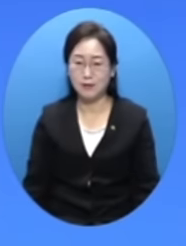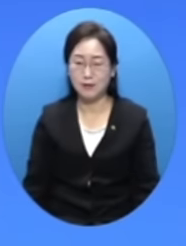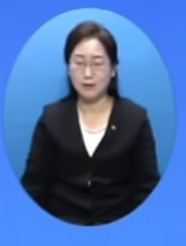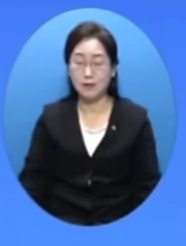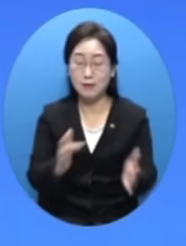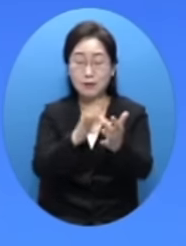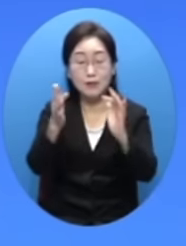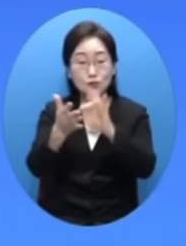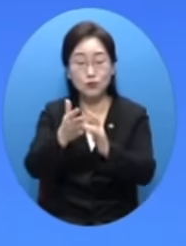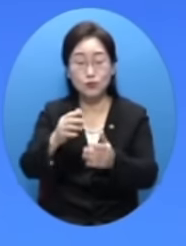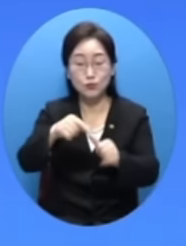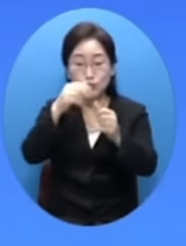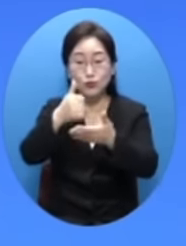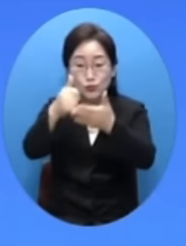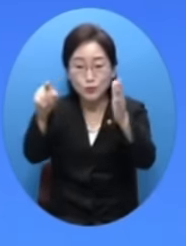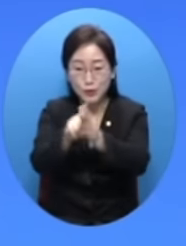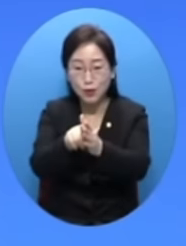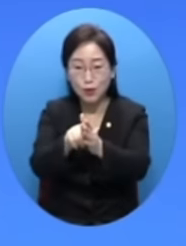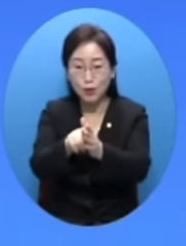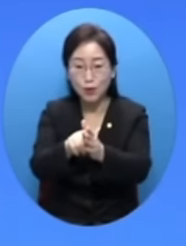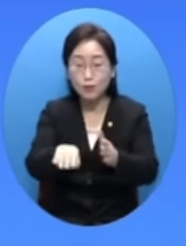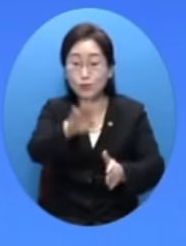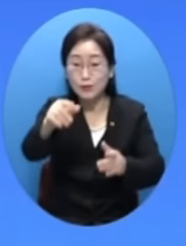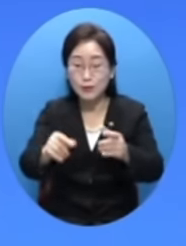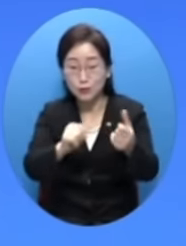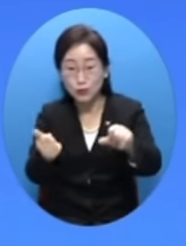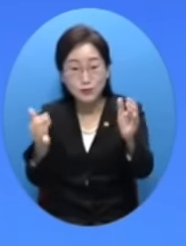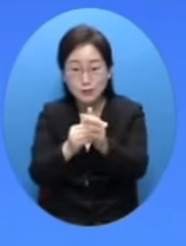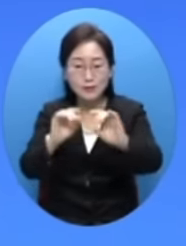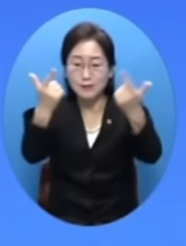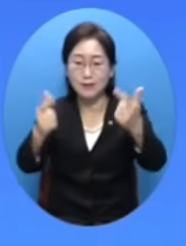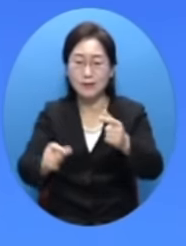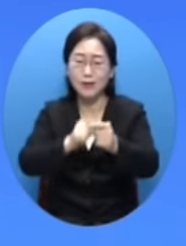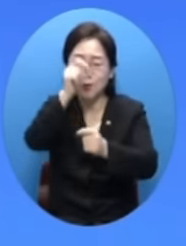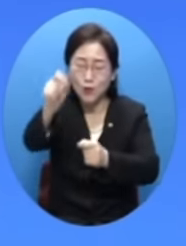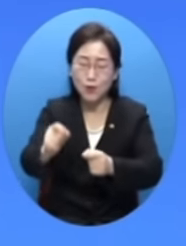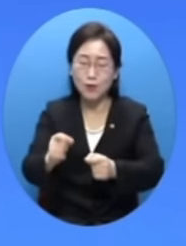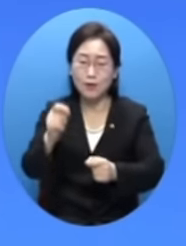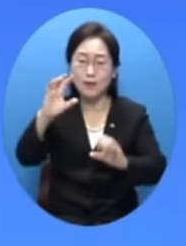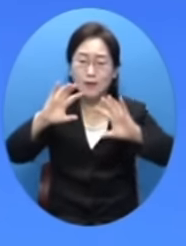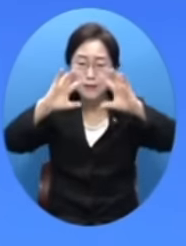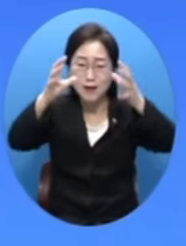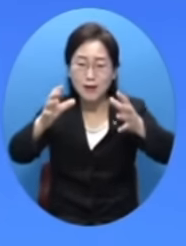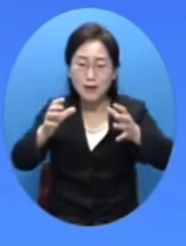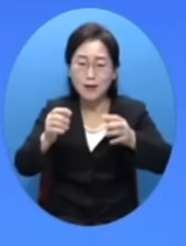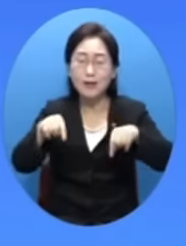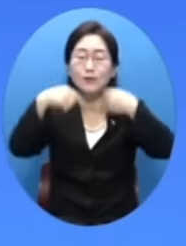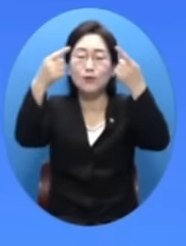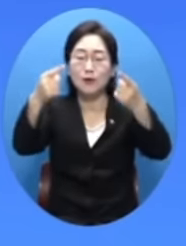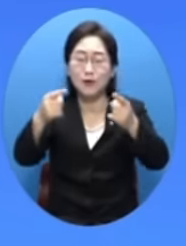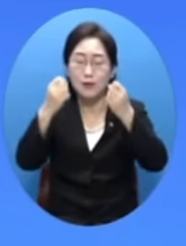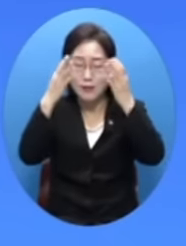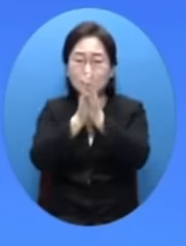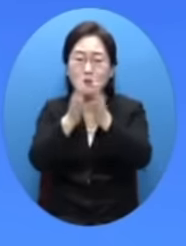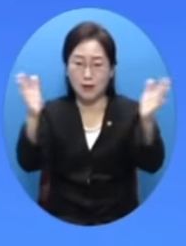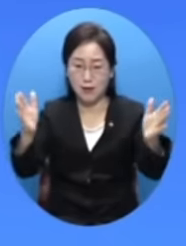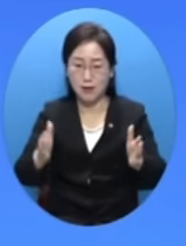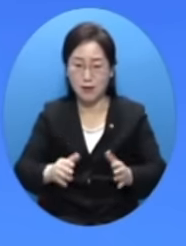예수님을 구세로 영접한 우리는 죽음이 끝이 아니라 영원한 세계에서의 새로운 시작인 것입니다. 이 세상